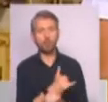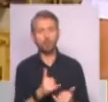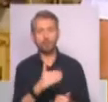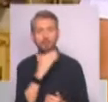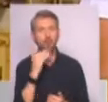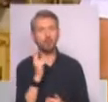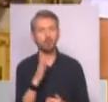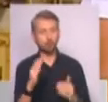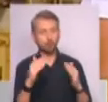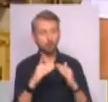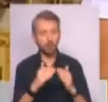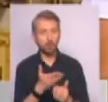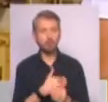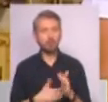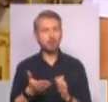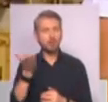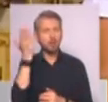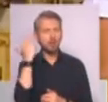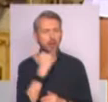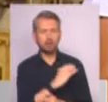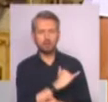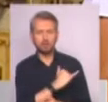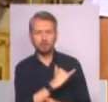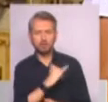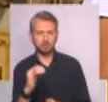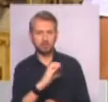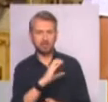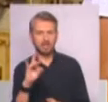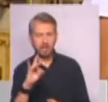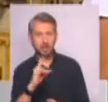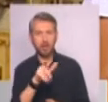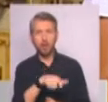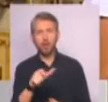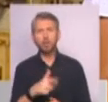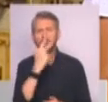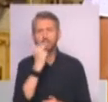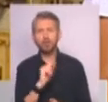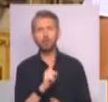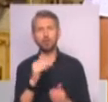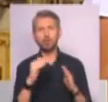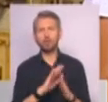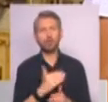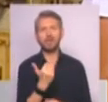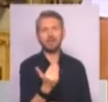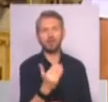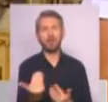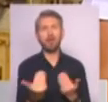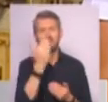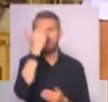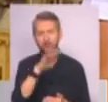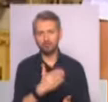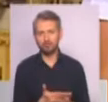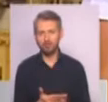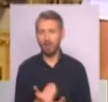багатоквартирного будинку. Ми з радянських часів, люди чомусь звикли, що, ну, це будинок не їхній, а чийсь інший. Їх